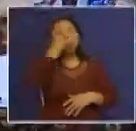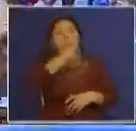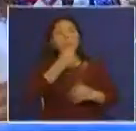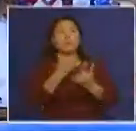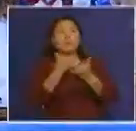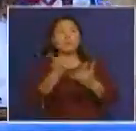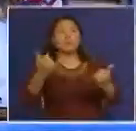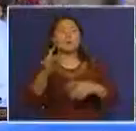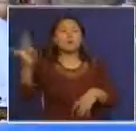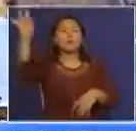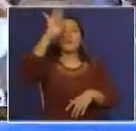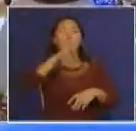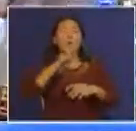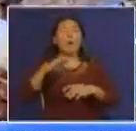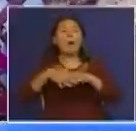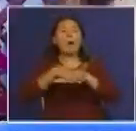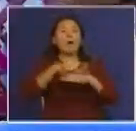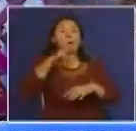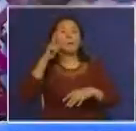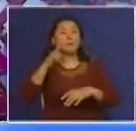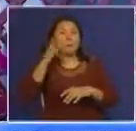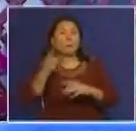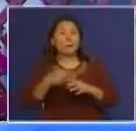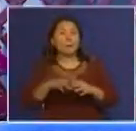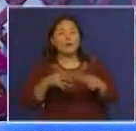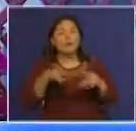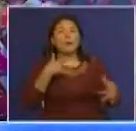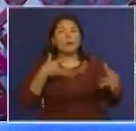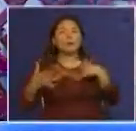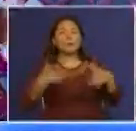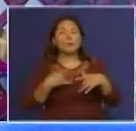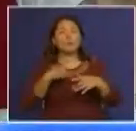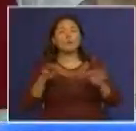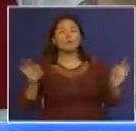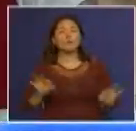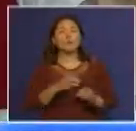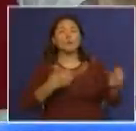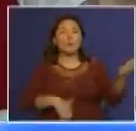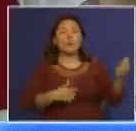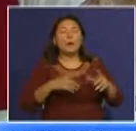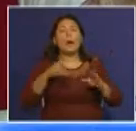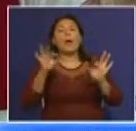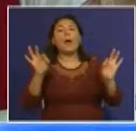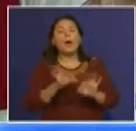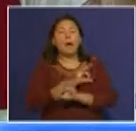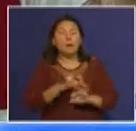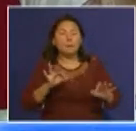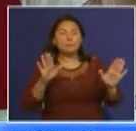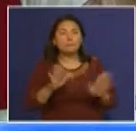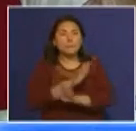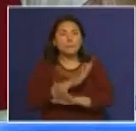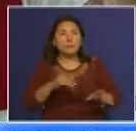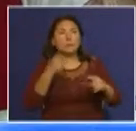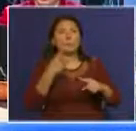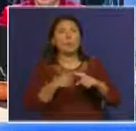ұйымдастырылған. Республикалық халықаралық жарыстардың жүлдегері атанып жүрген ұжым концертте күмбірлеген күй, дәстүрлі ән, классикалық шығармаларды орындап